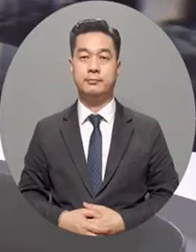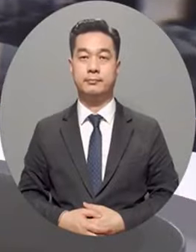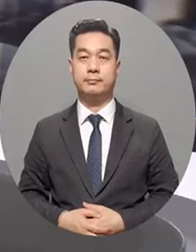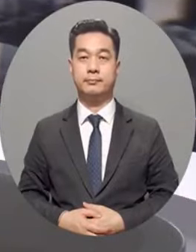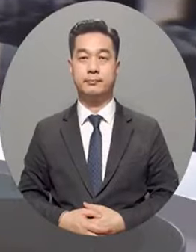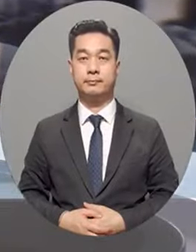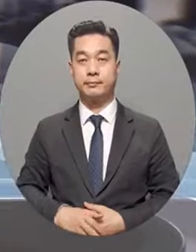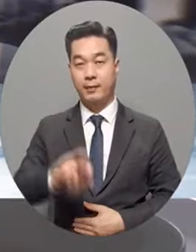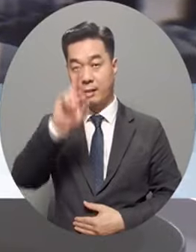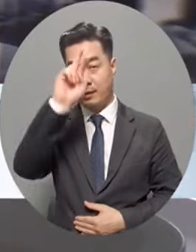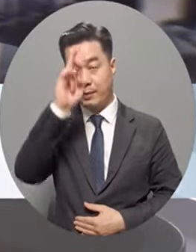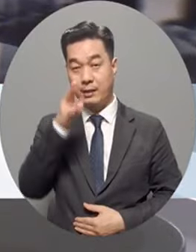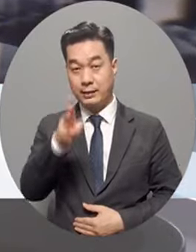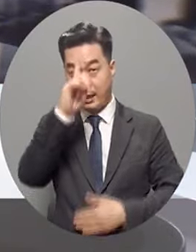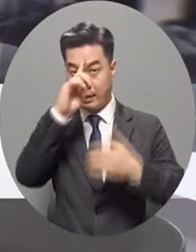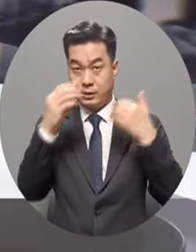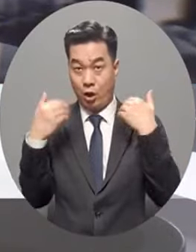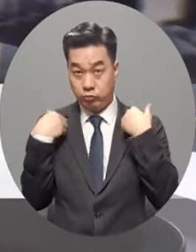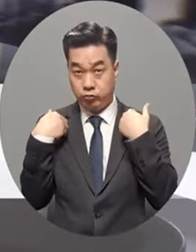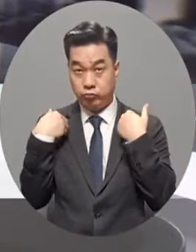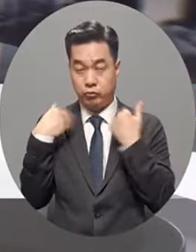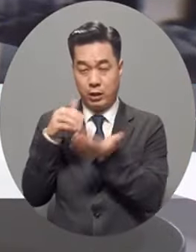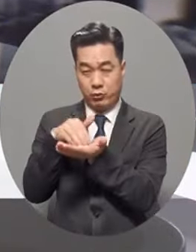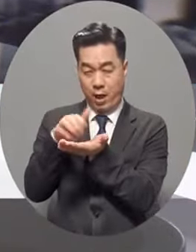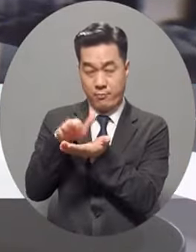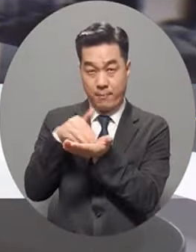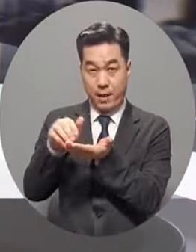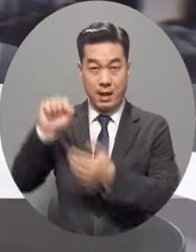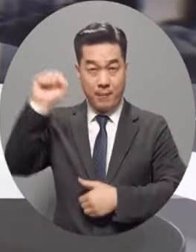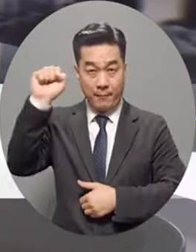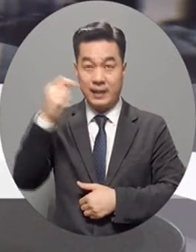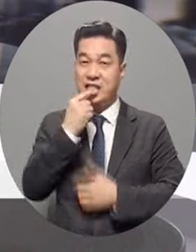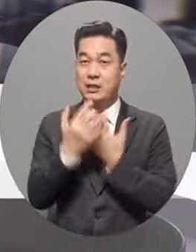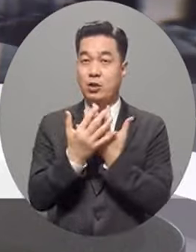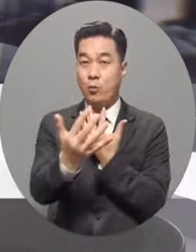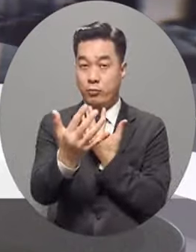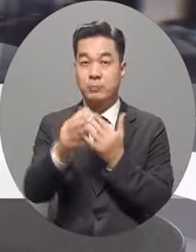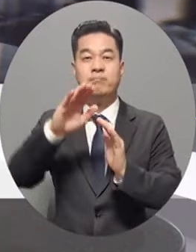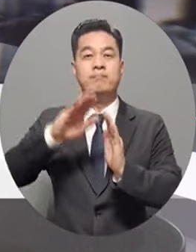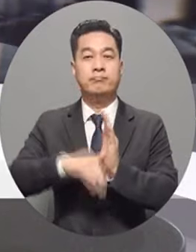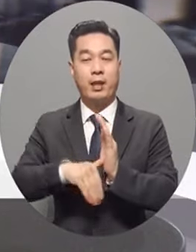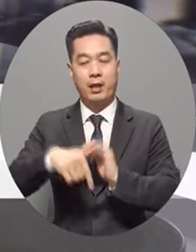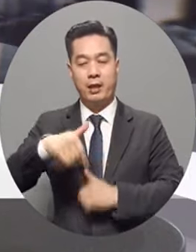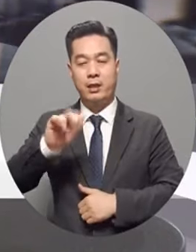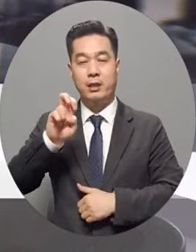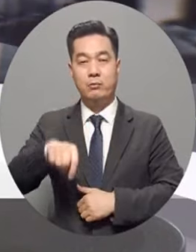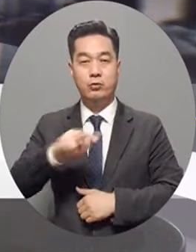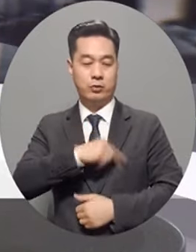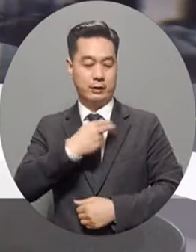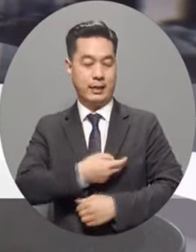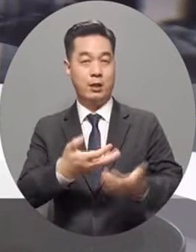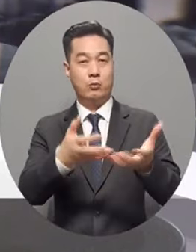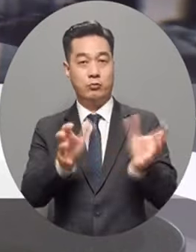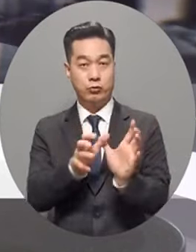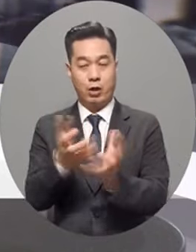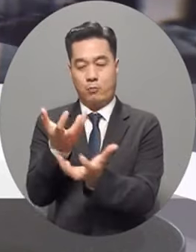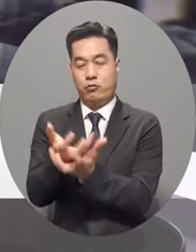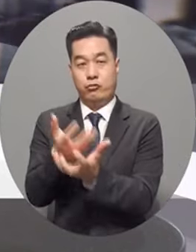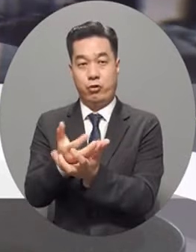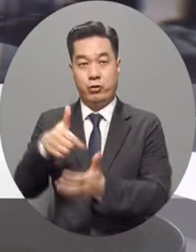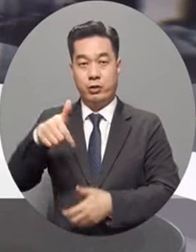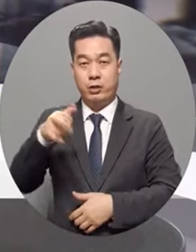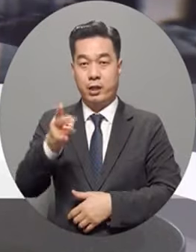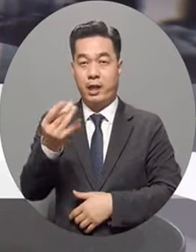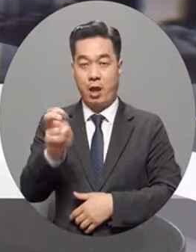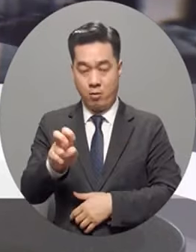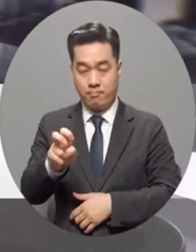박근혜 정부의 퇴진을 요구하는 촛불 집회 당시 기무사령부가 만든 이른바 계엄령 문건. 미국에 머물면서 검찰 수사를